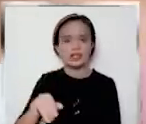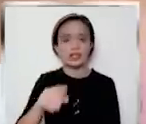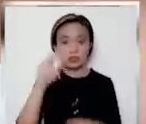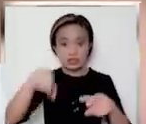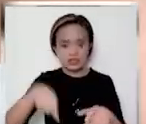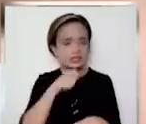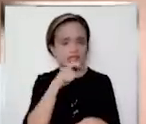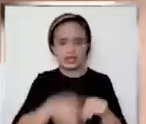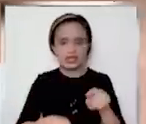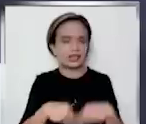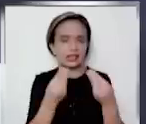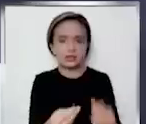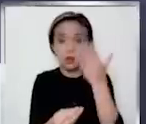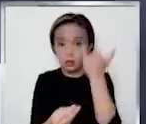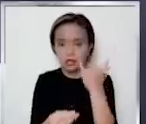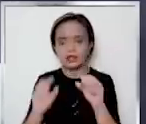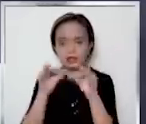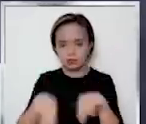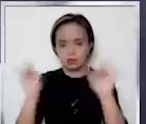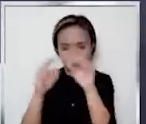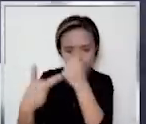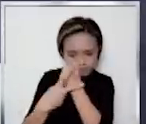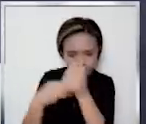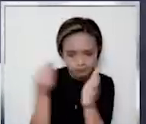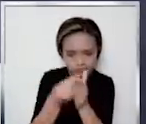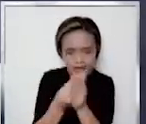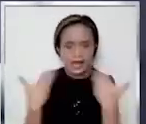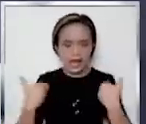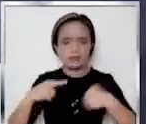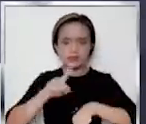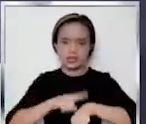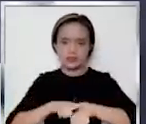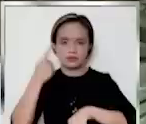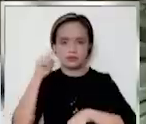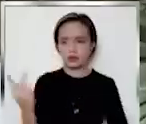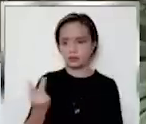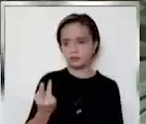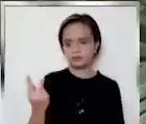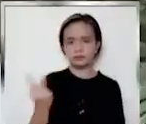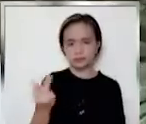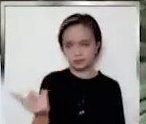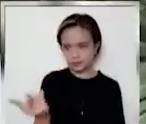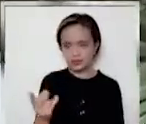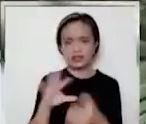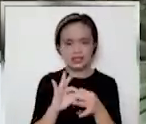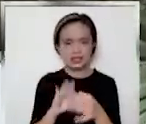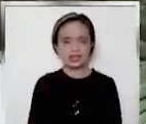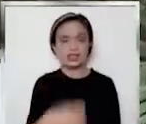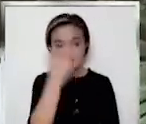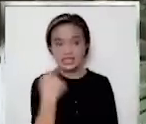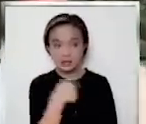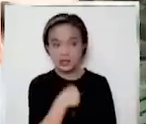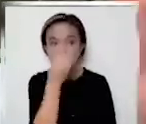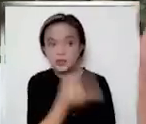Kahit papano'y nakakapag-ipon din at nagkakaroon ng oras para sa relasyon nilang mag-asawa. Kasi konti lang iisipin namin eh, dalawa anak